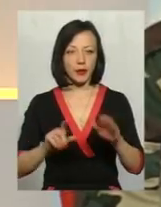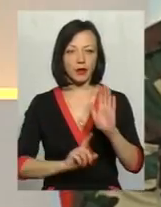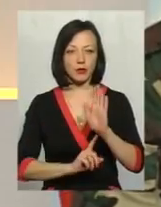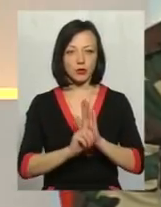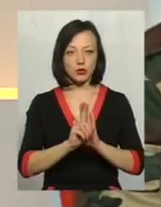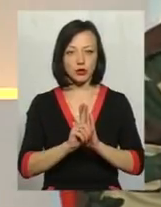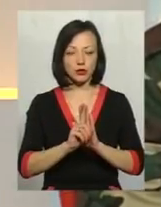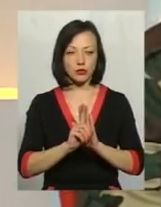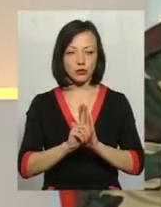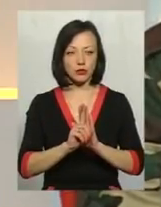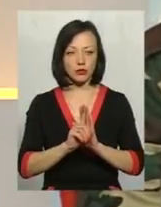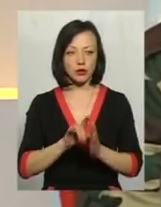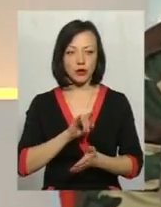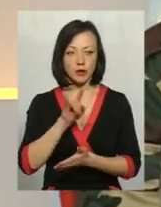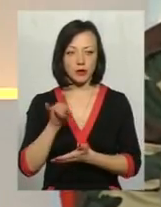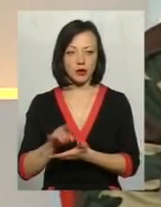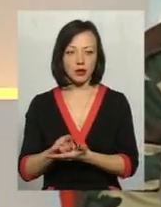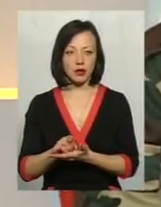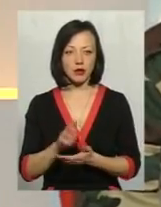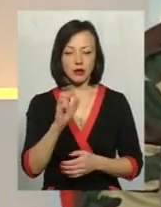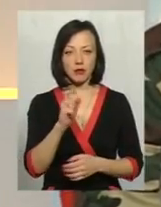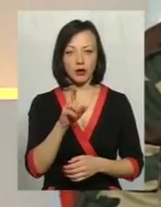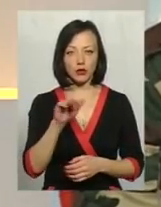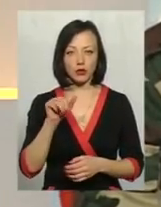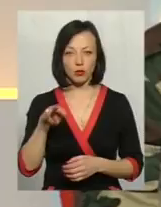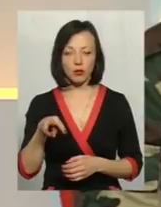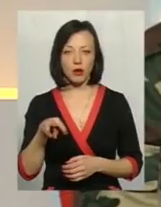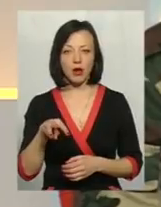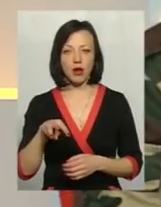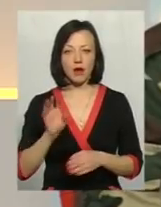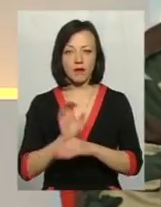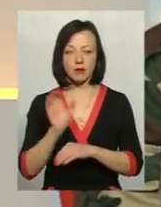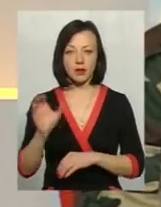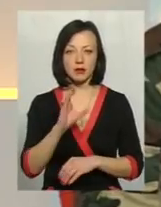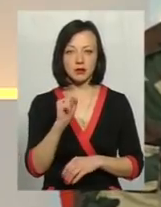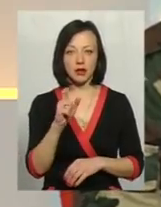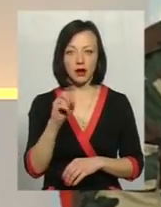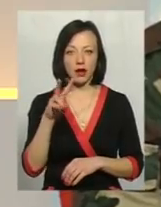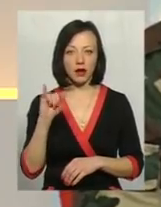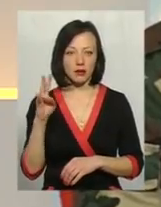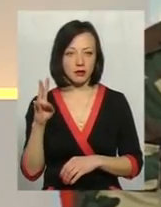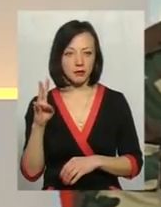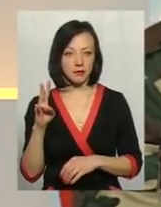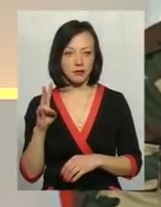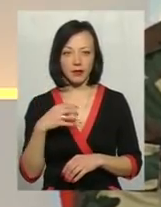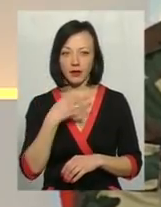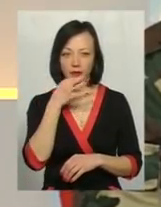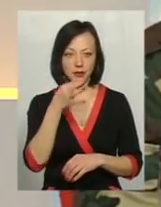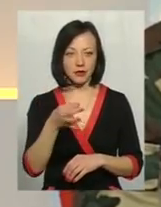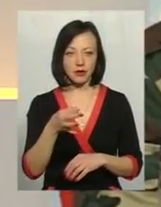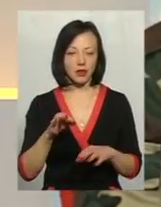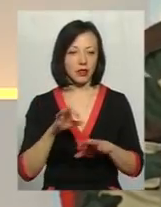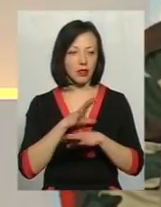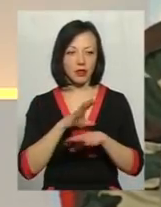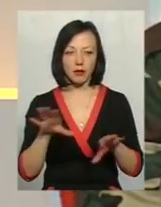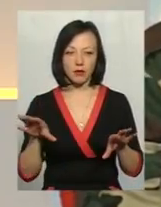ми прилетіли бортом в Мари, потім нас відправили на Сахалін. То я вам скажу, не було